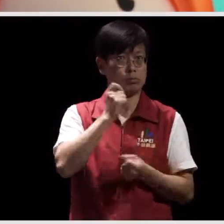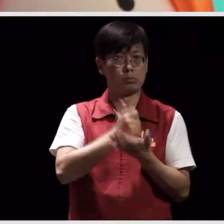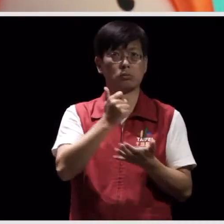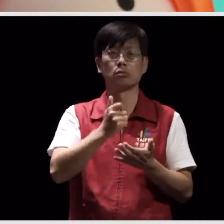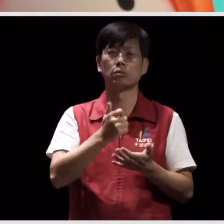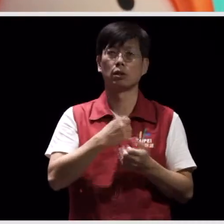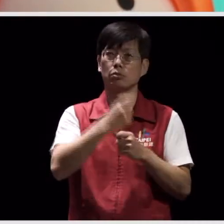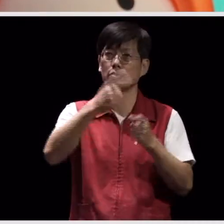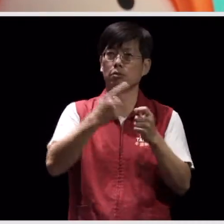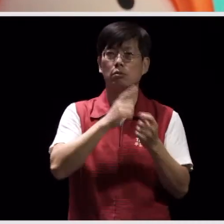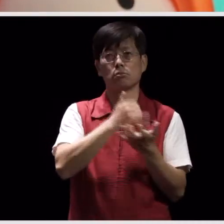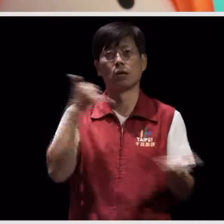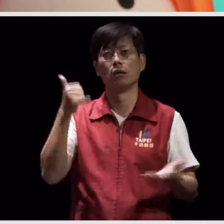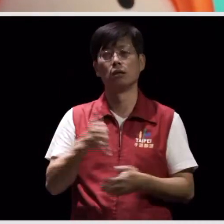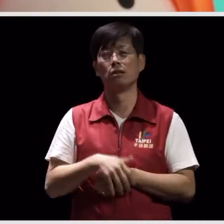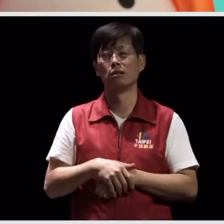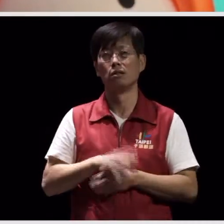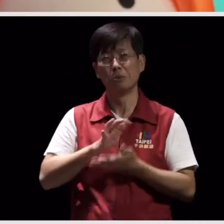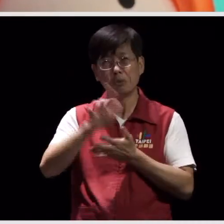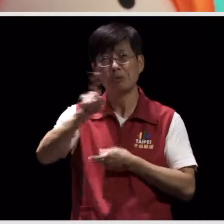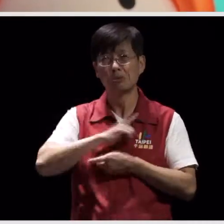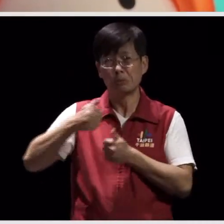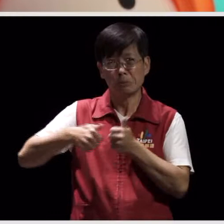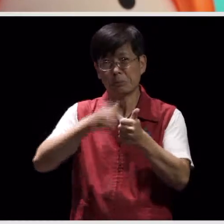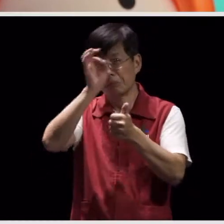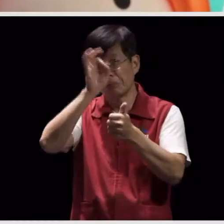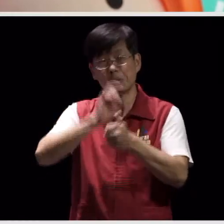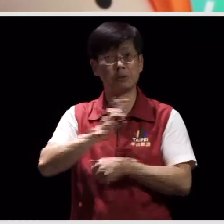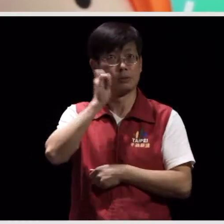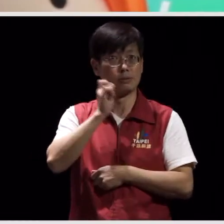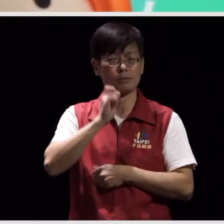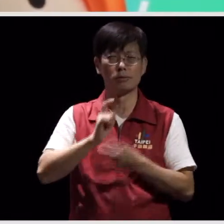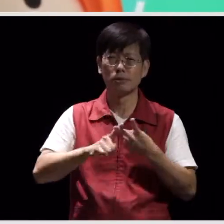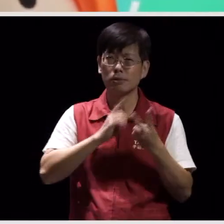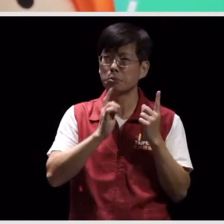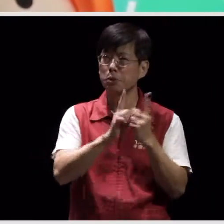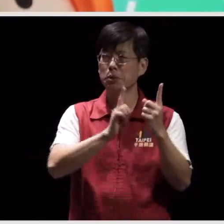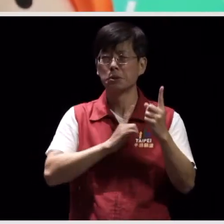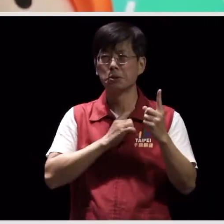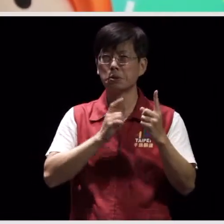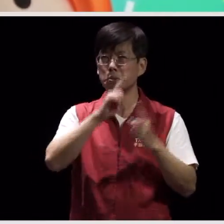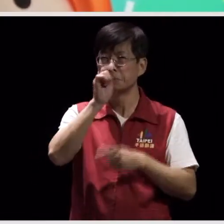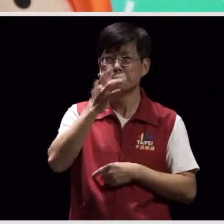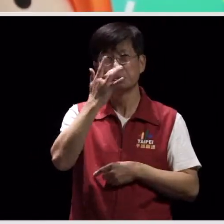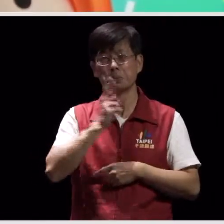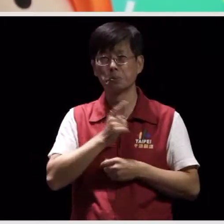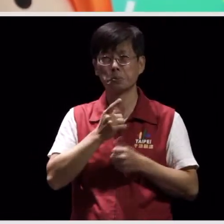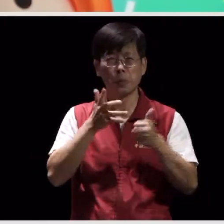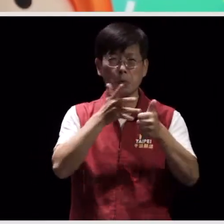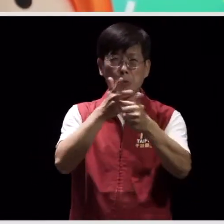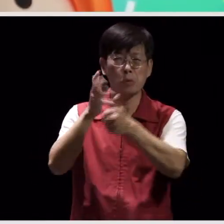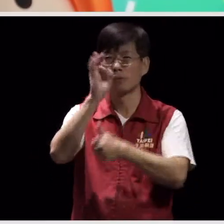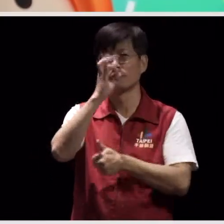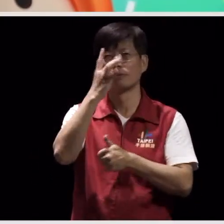了一年就走了。所以有一天你们可能在追寻你所谓喜欢，然后你在解决你要心中的困惑的时候，很多东西是没有答案